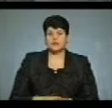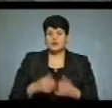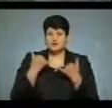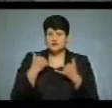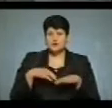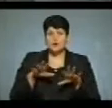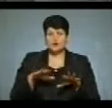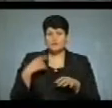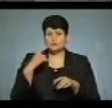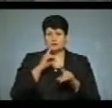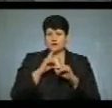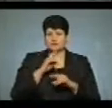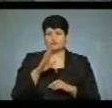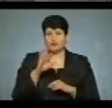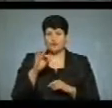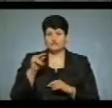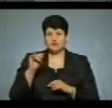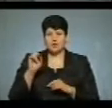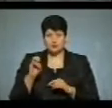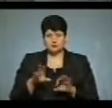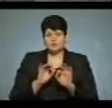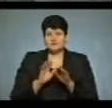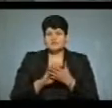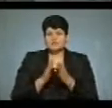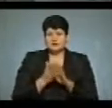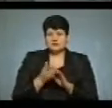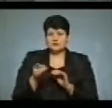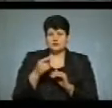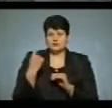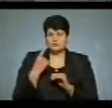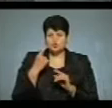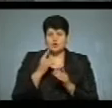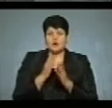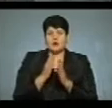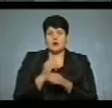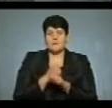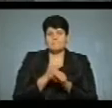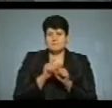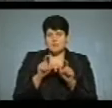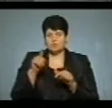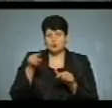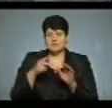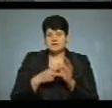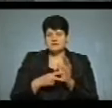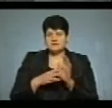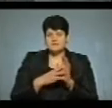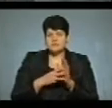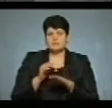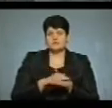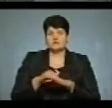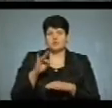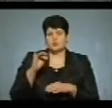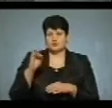Сьогодні голова облради Віктор Овчарук прокоментував ситуацію з Тернопільською обласною аптекою номер 78, що на вулиці